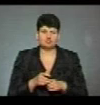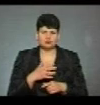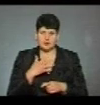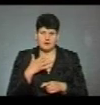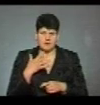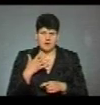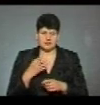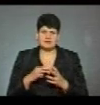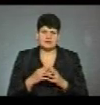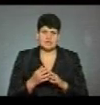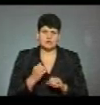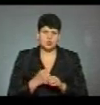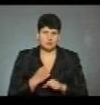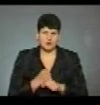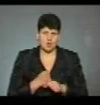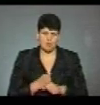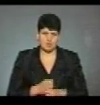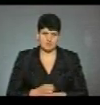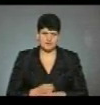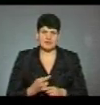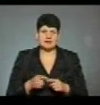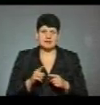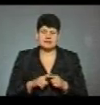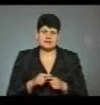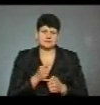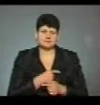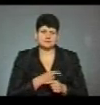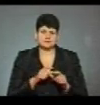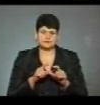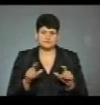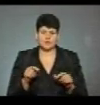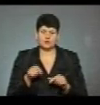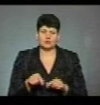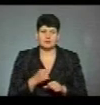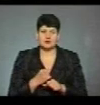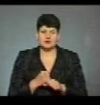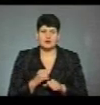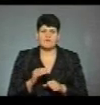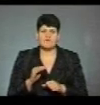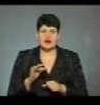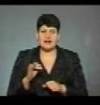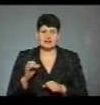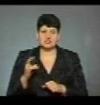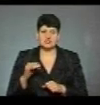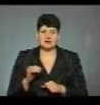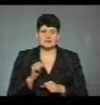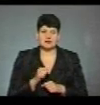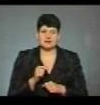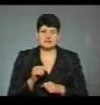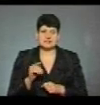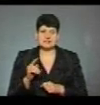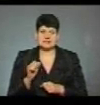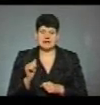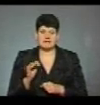хочу сказати, що в селах зроблено роботи. Це фельдшерсько-акушерський пункт. Тут працює фельдшер Андрій Зафігурний. Він